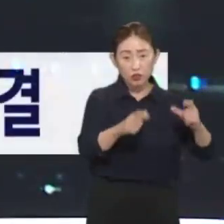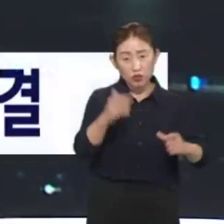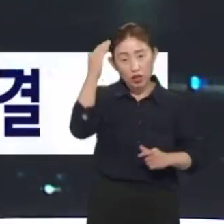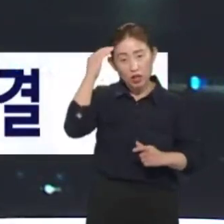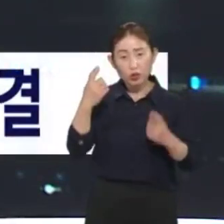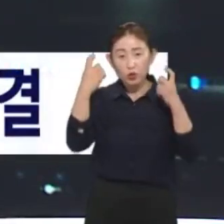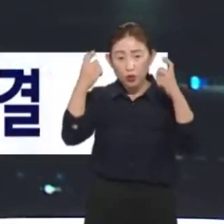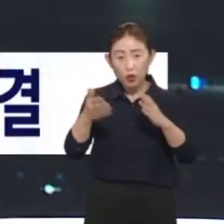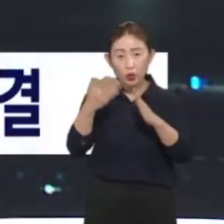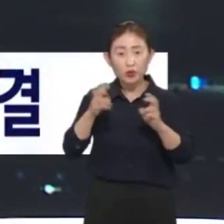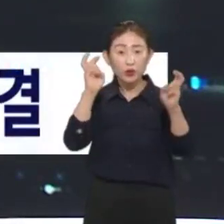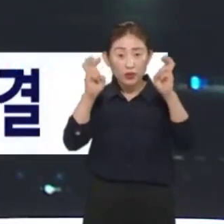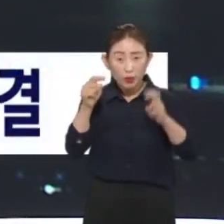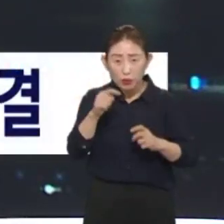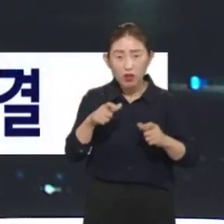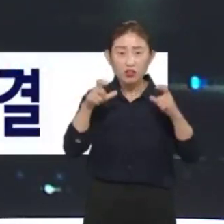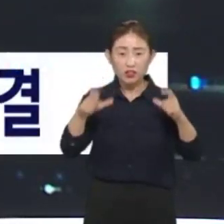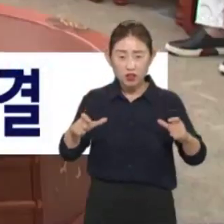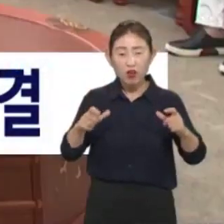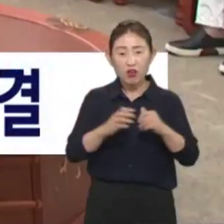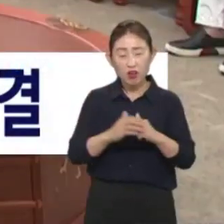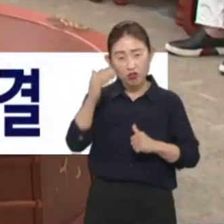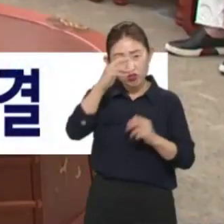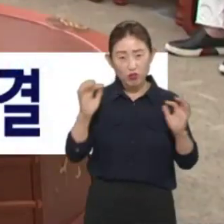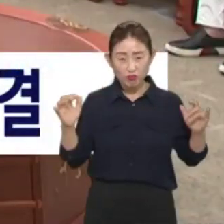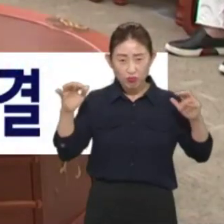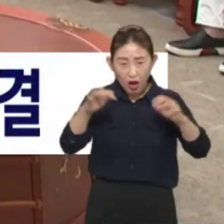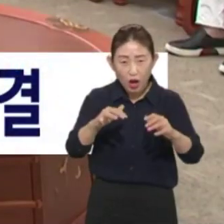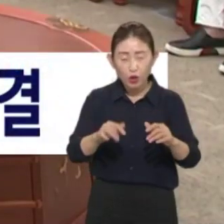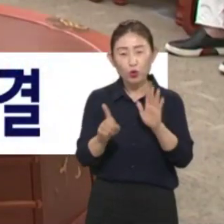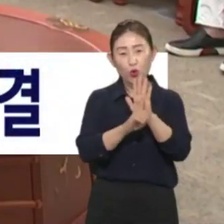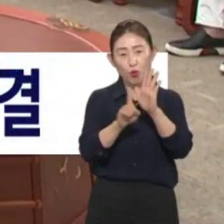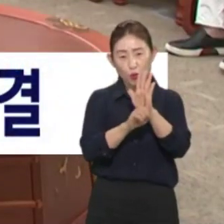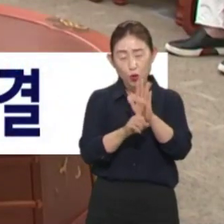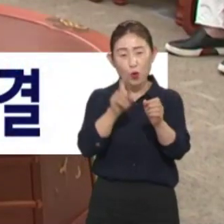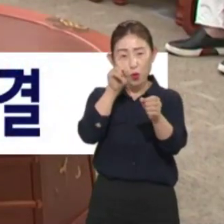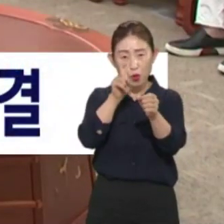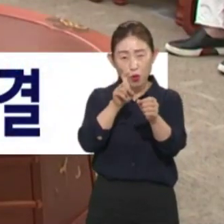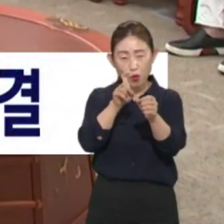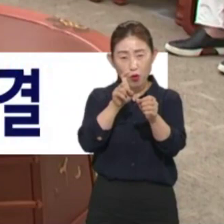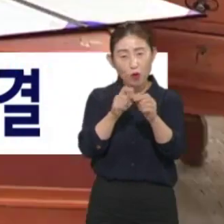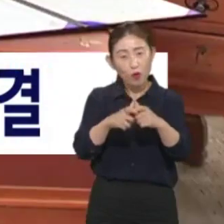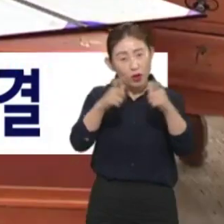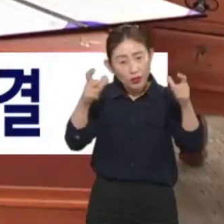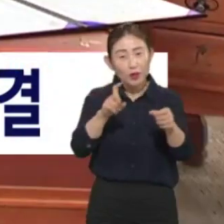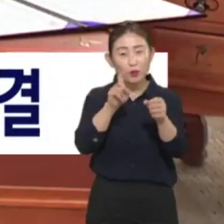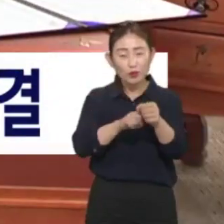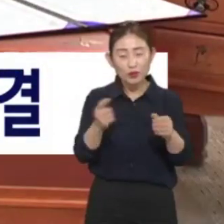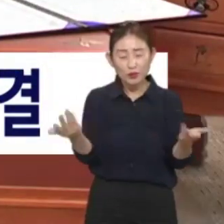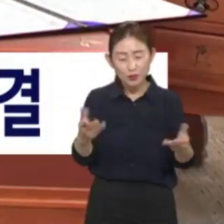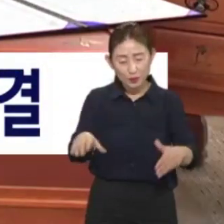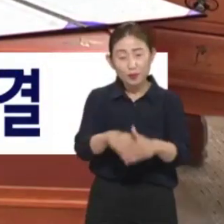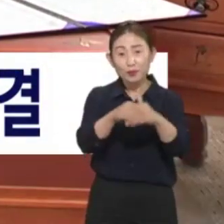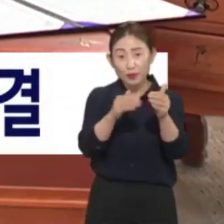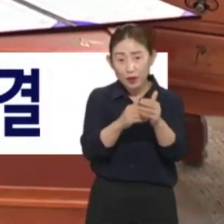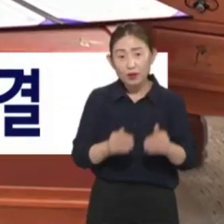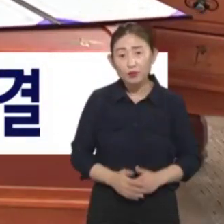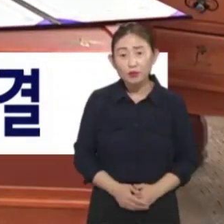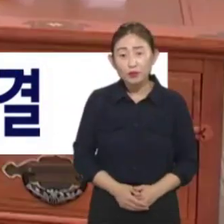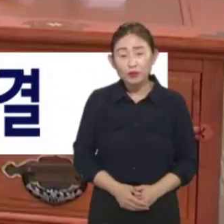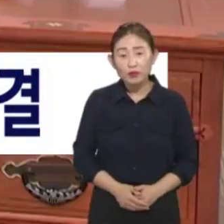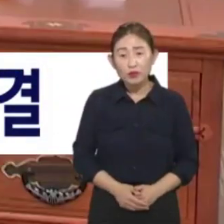예산군과 한국관광공사가 지역특화 콘텐츠 개발과 홍보 확대를 위한 관광 활성화 업무 협약을 맺었습니다.